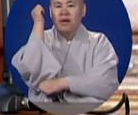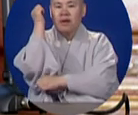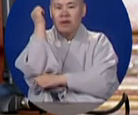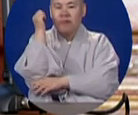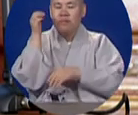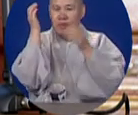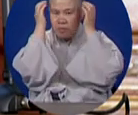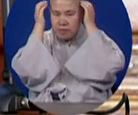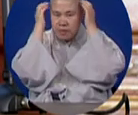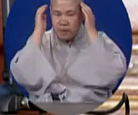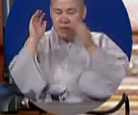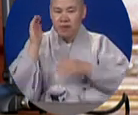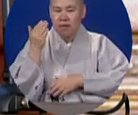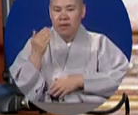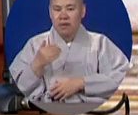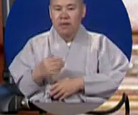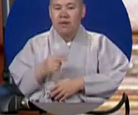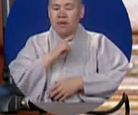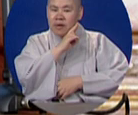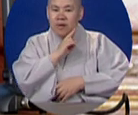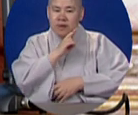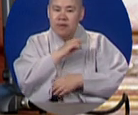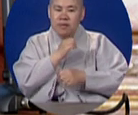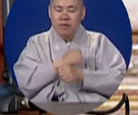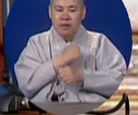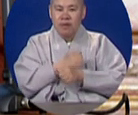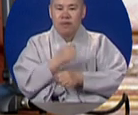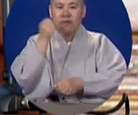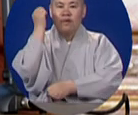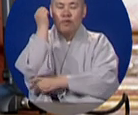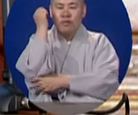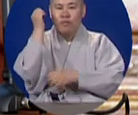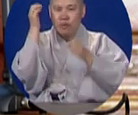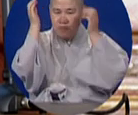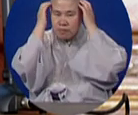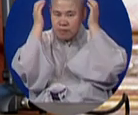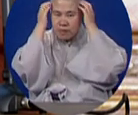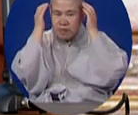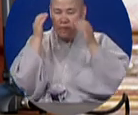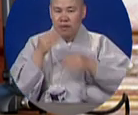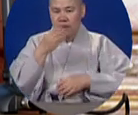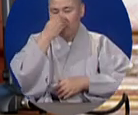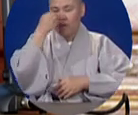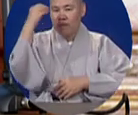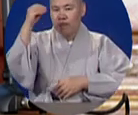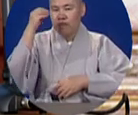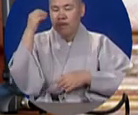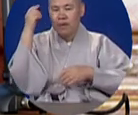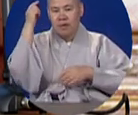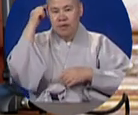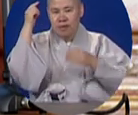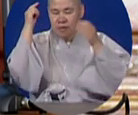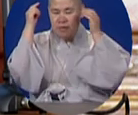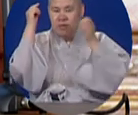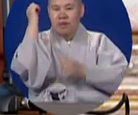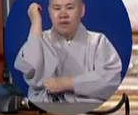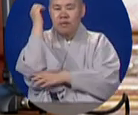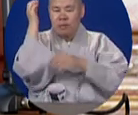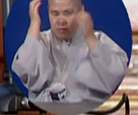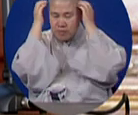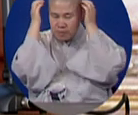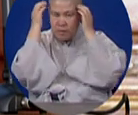의심하는 거 이거 근본번뇌고요 오만한 거 이거 근본번뇌입니다 오만이